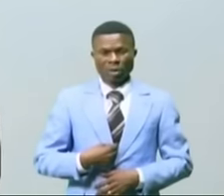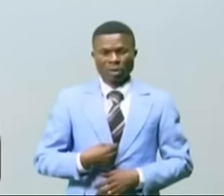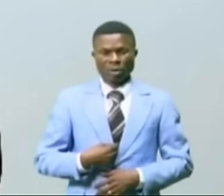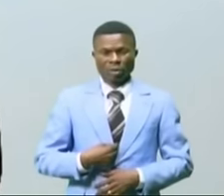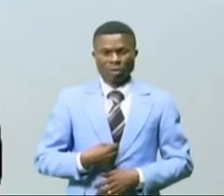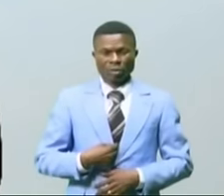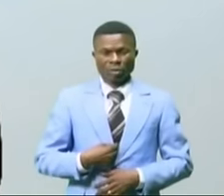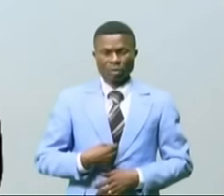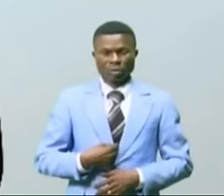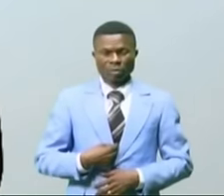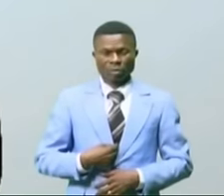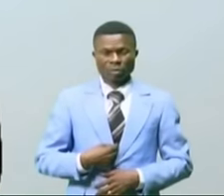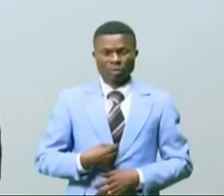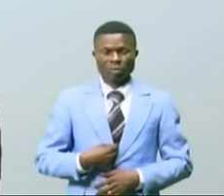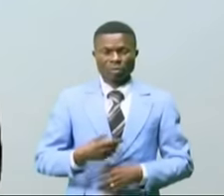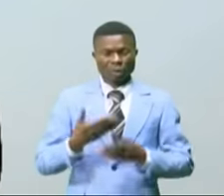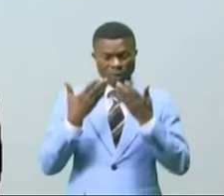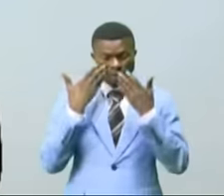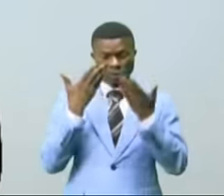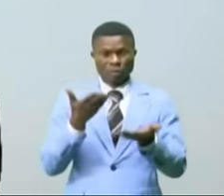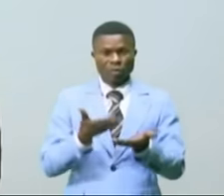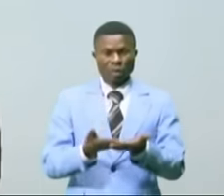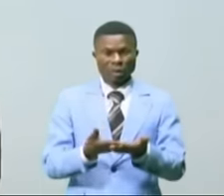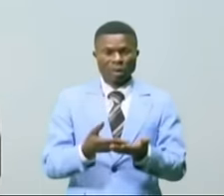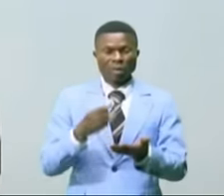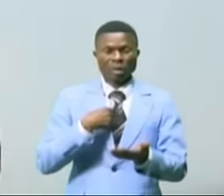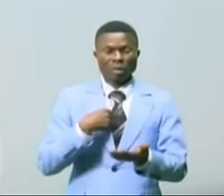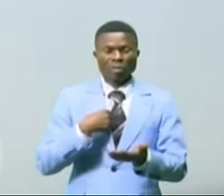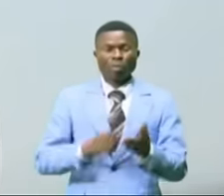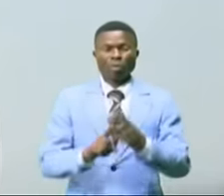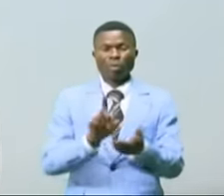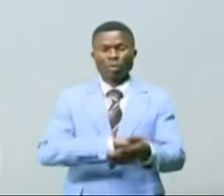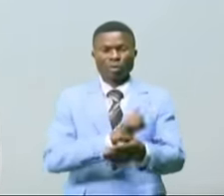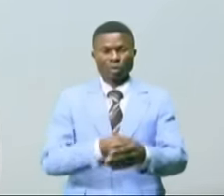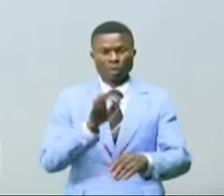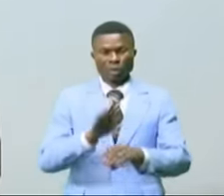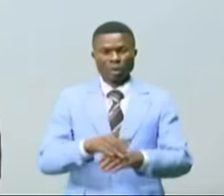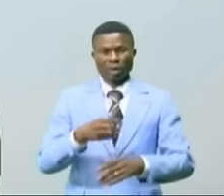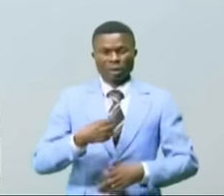En nombre de 5, et je suis tombée enceinte.